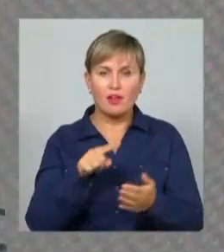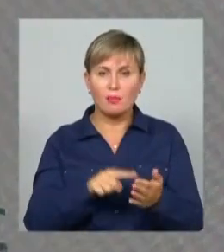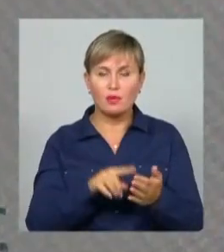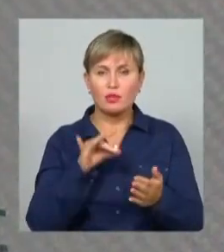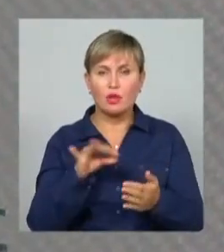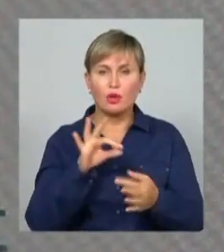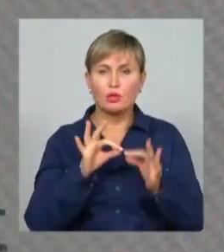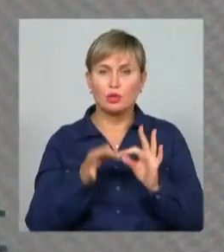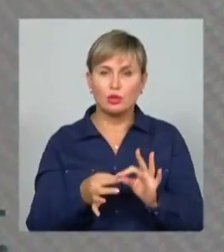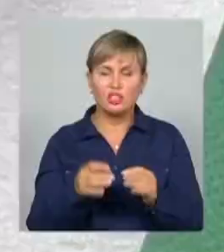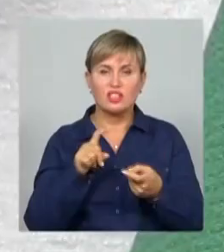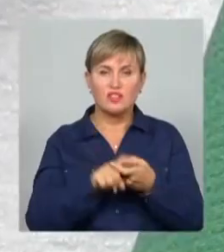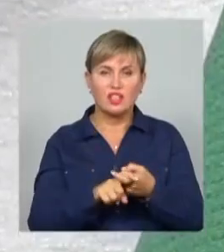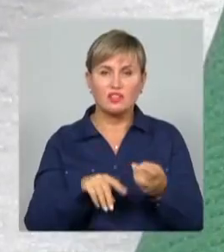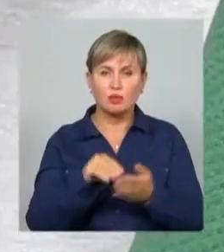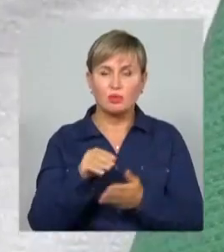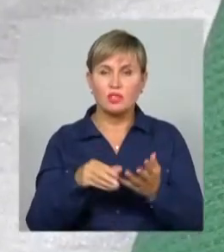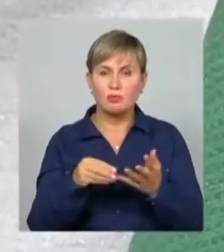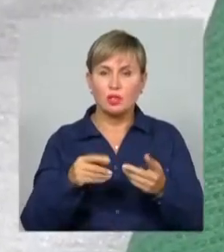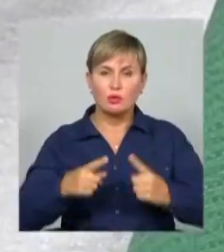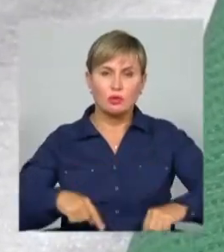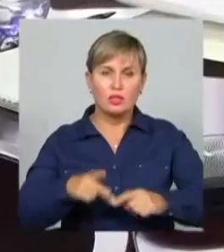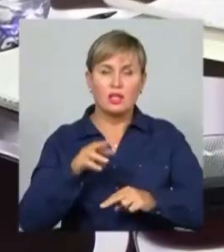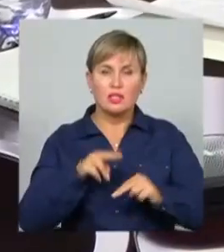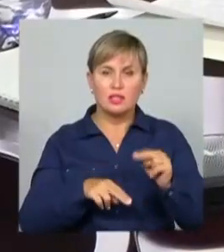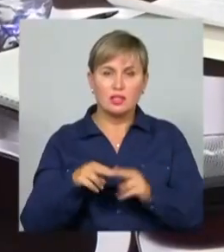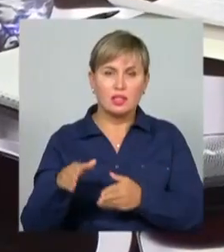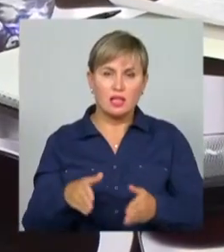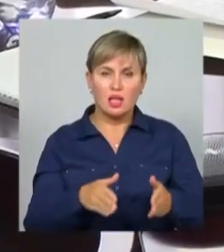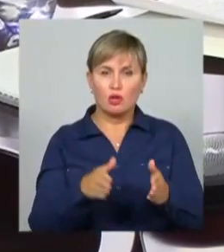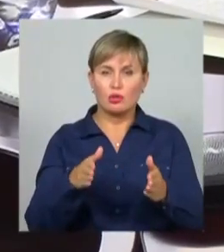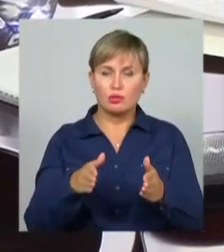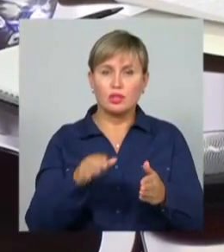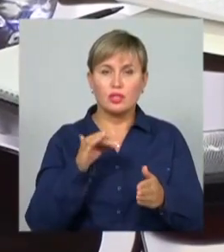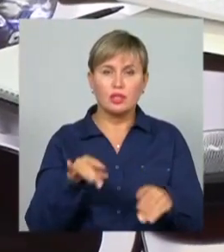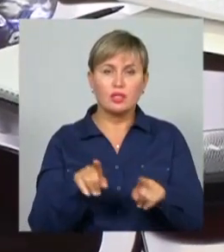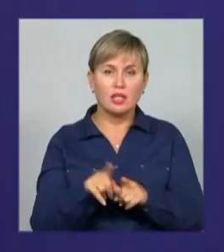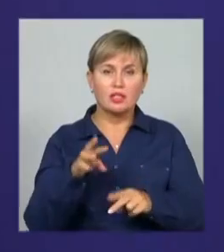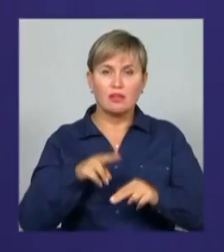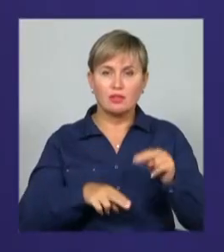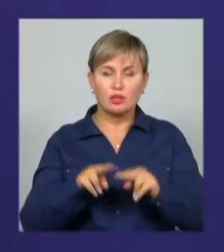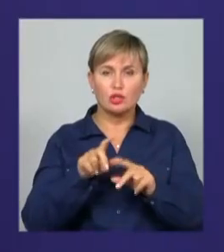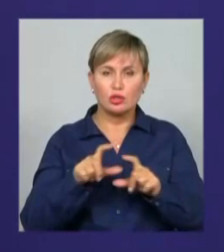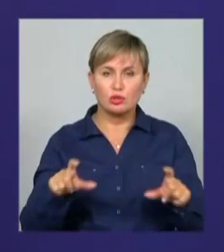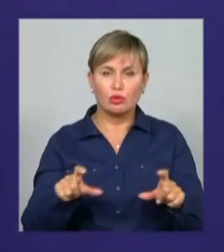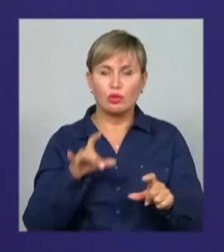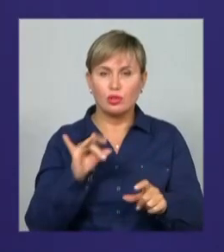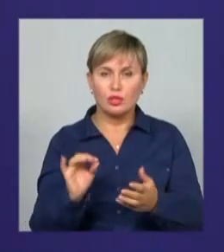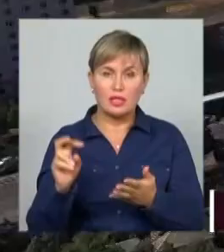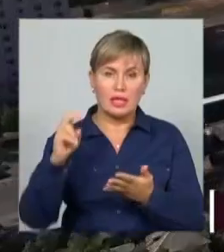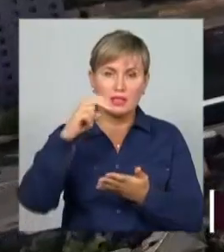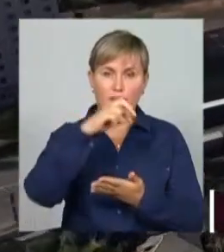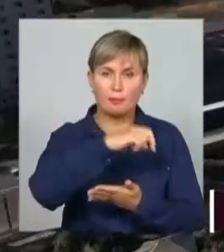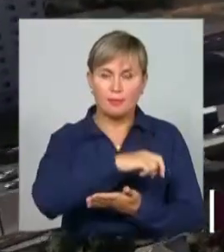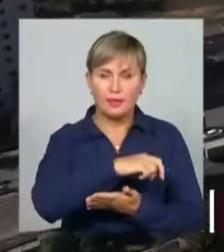о сложностях, связанных с выкупом земельного участка для строительства дорожных развязок, а также для возведения школ и надземных пешеходных